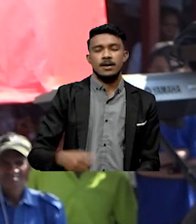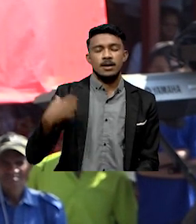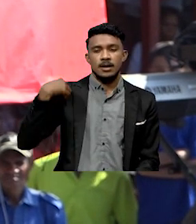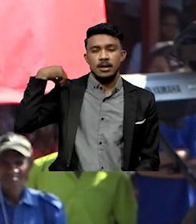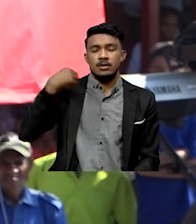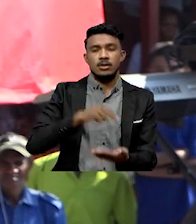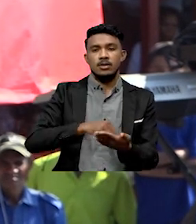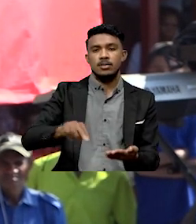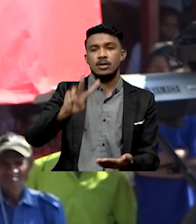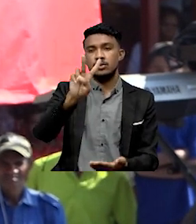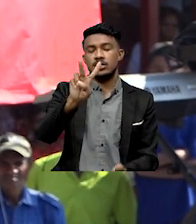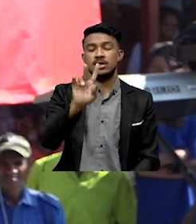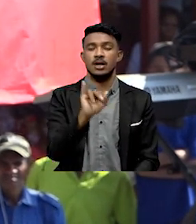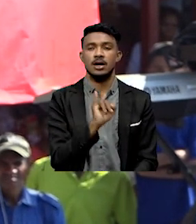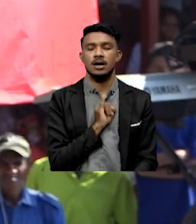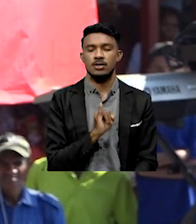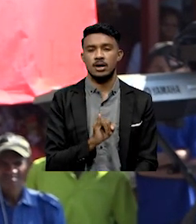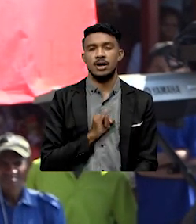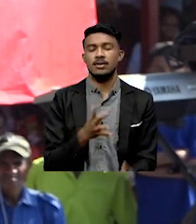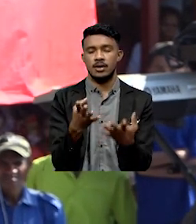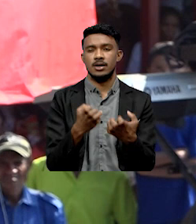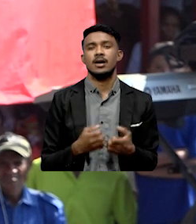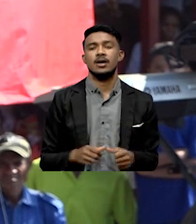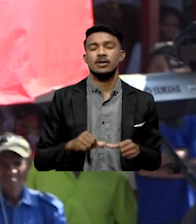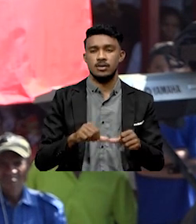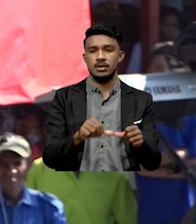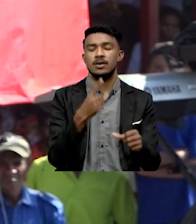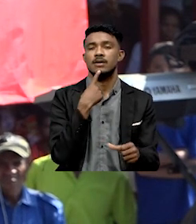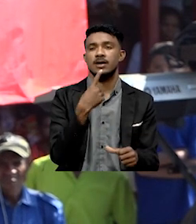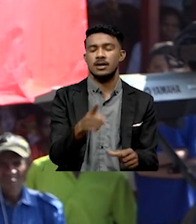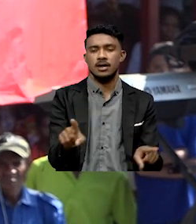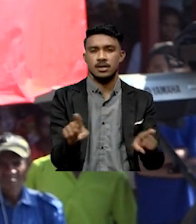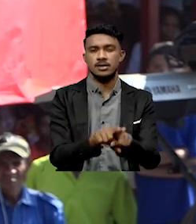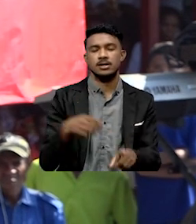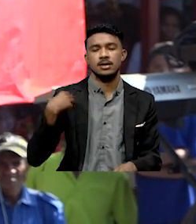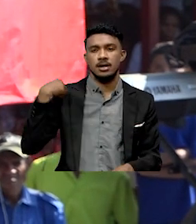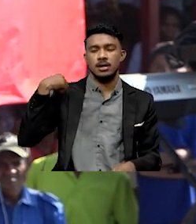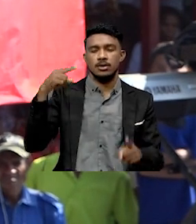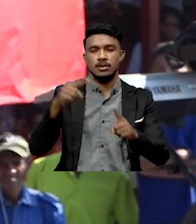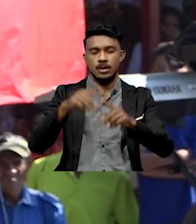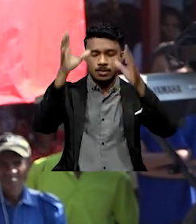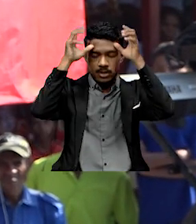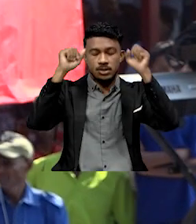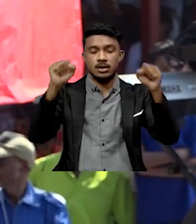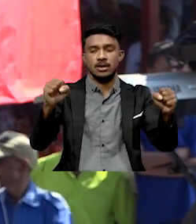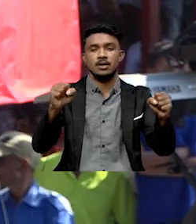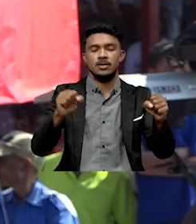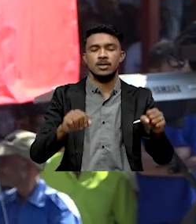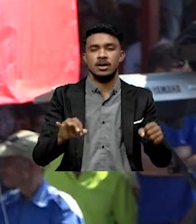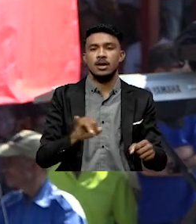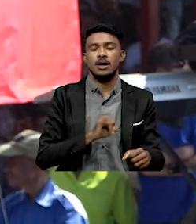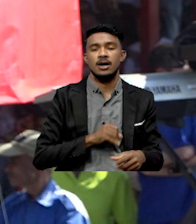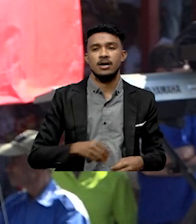aurasi, akara katu hatutan, katak nudar kandidato ba presidente da republika, au